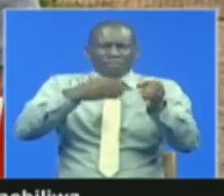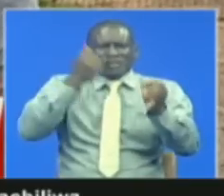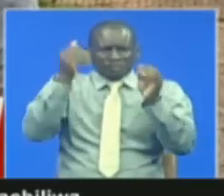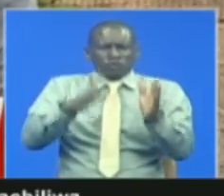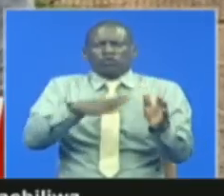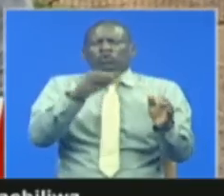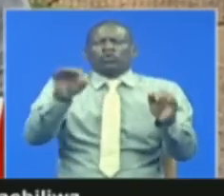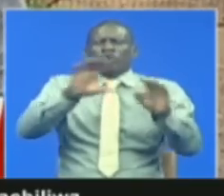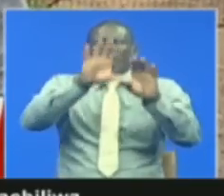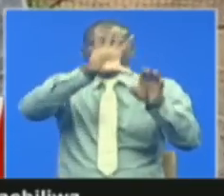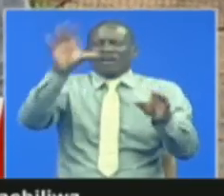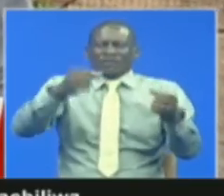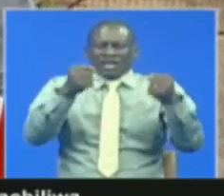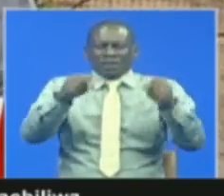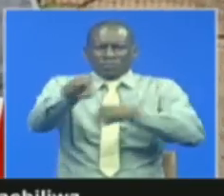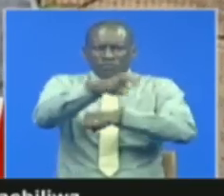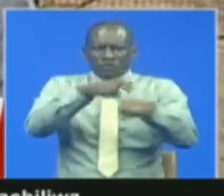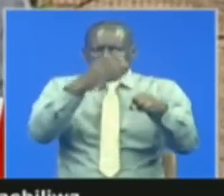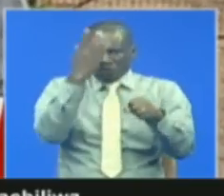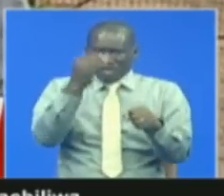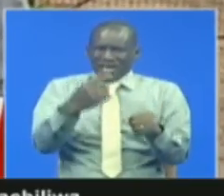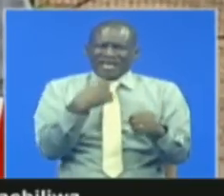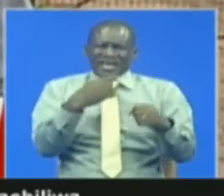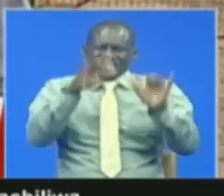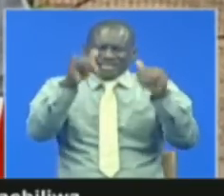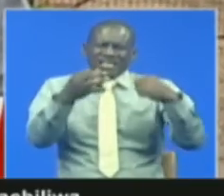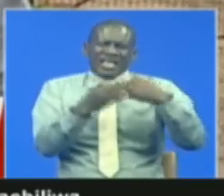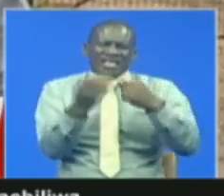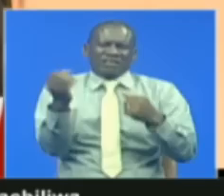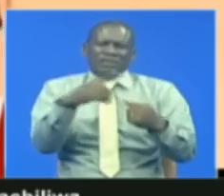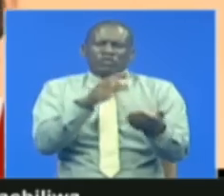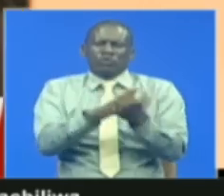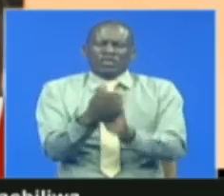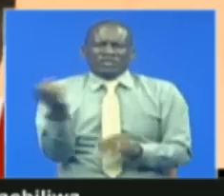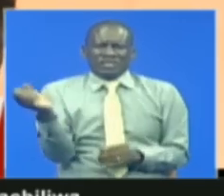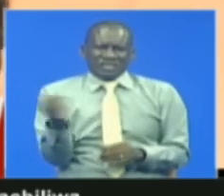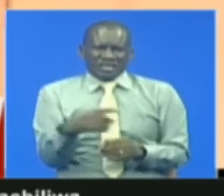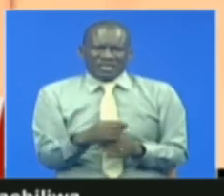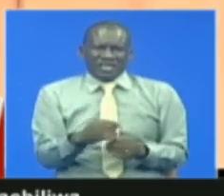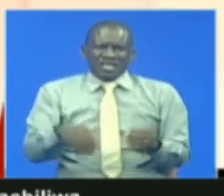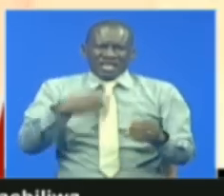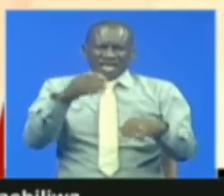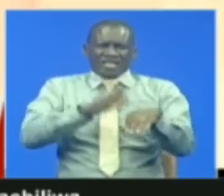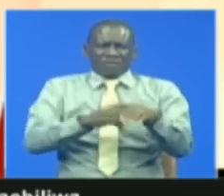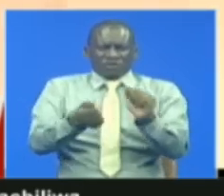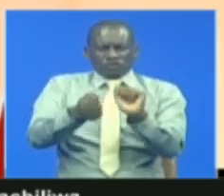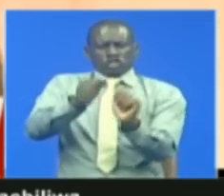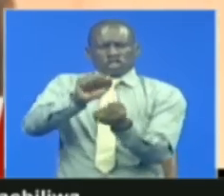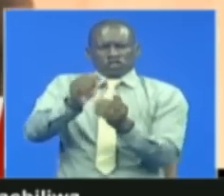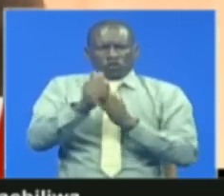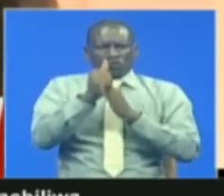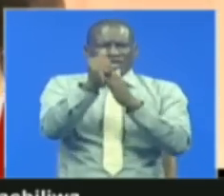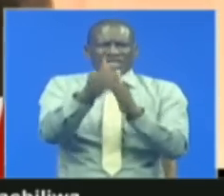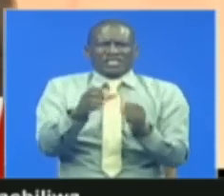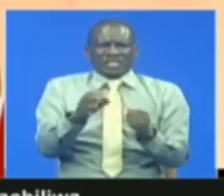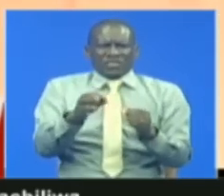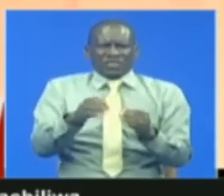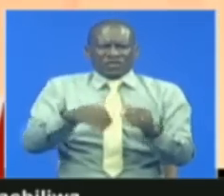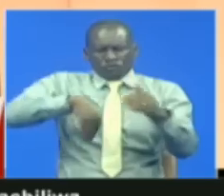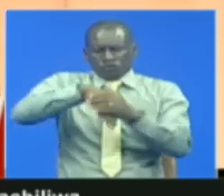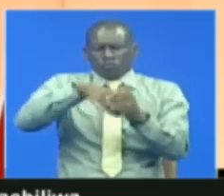Nations. Why? I'd stayed 8 months without being paid my salary. And kila kunapokuwa na mabadiliko ya viongozi katika usimamizi wa